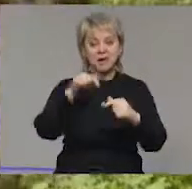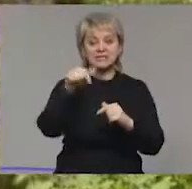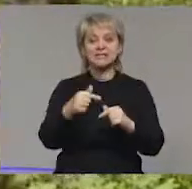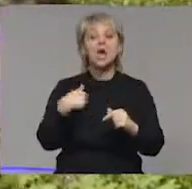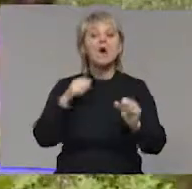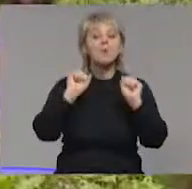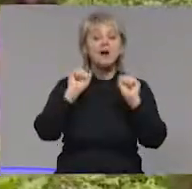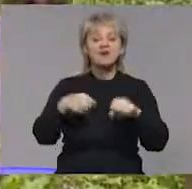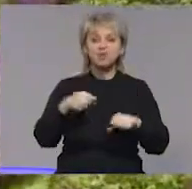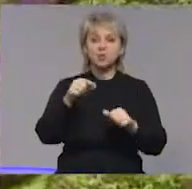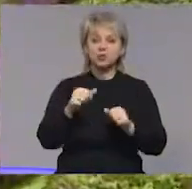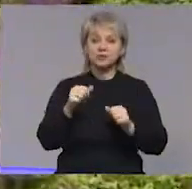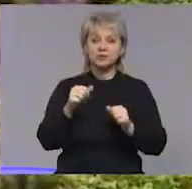Это